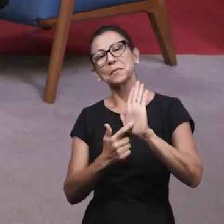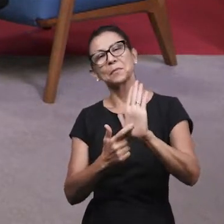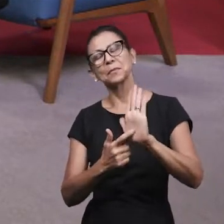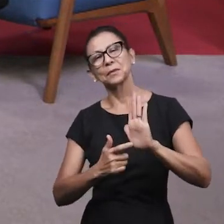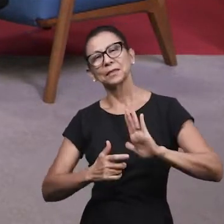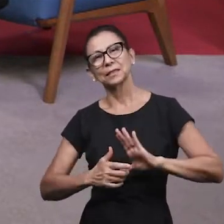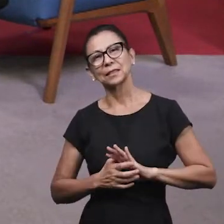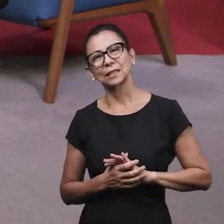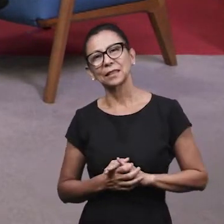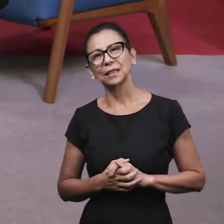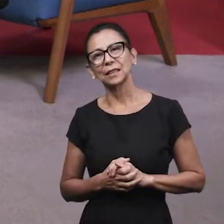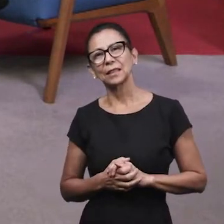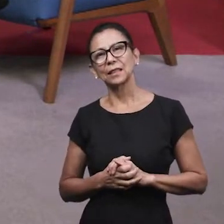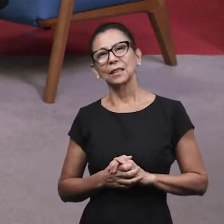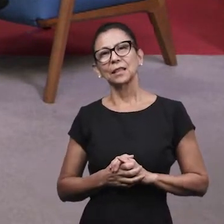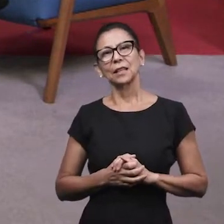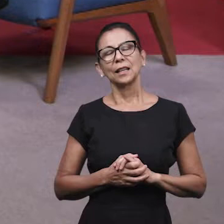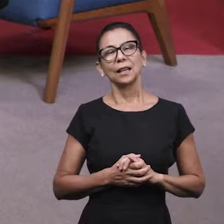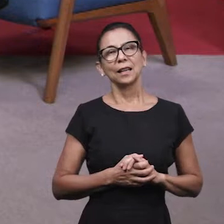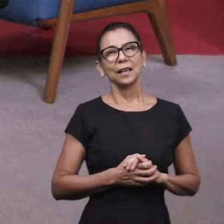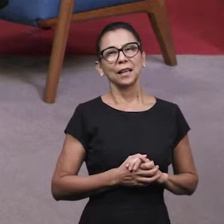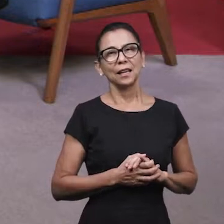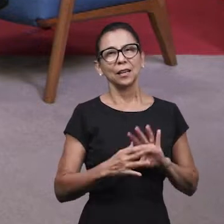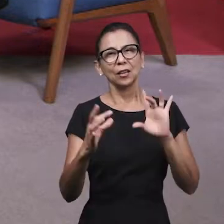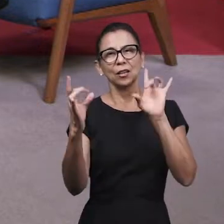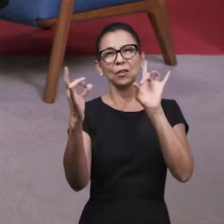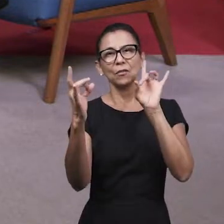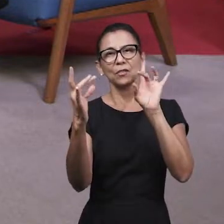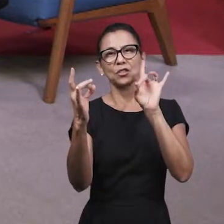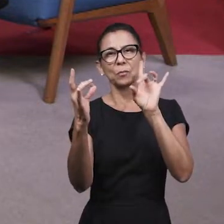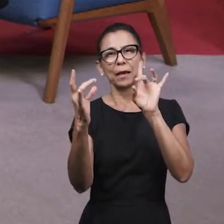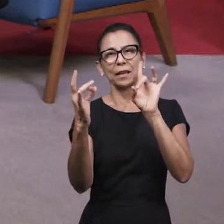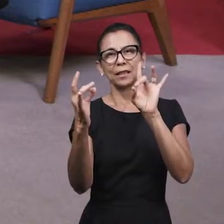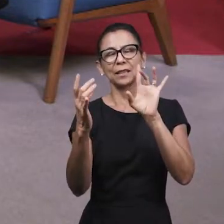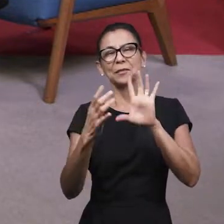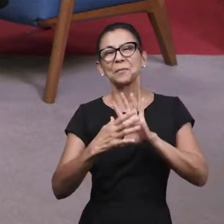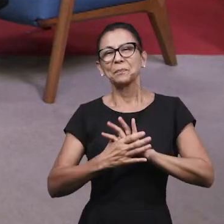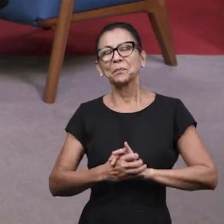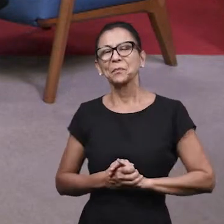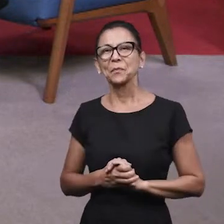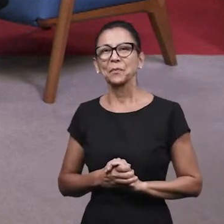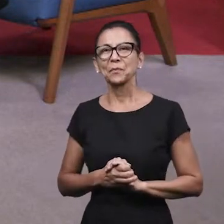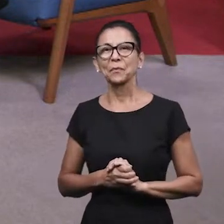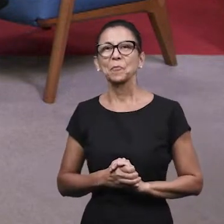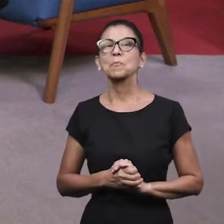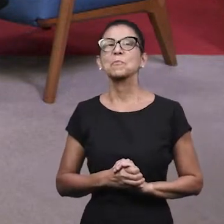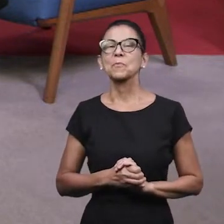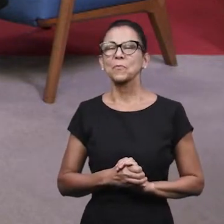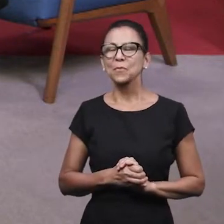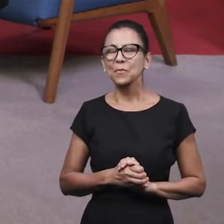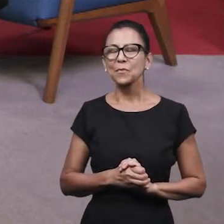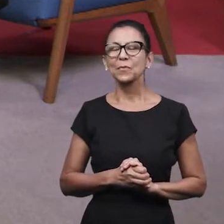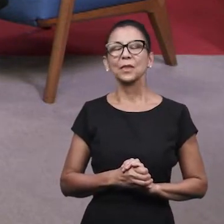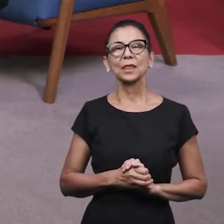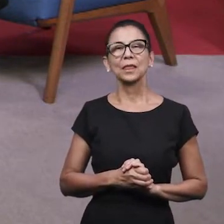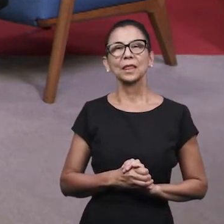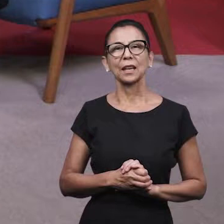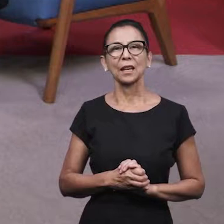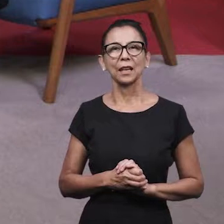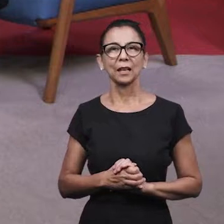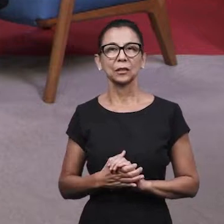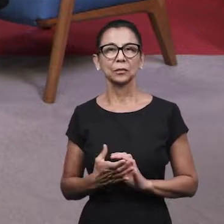volet Leçon du Manaïm, nous aimons beaucoup vous montrer ce que nous avons reçu comme retour, la participation de nos frères et sœurs qui